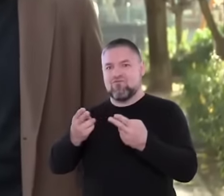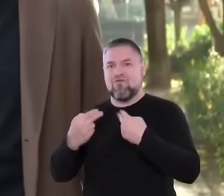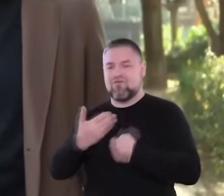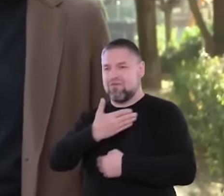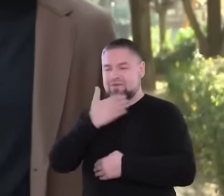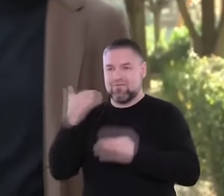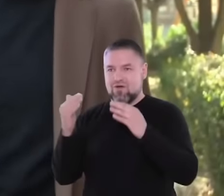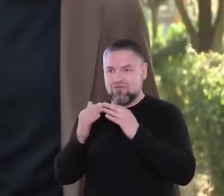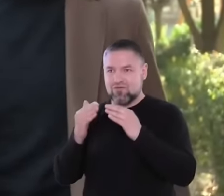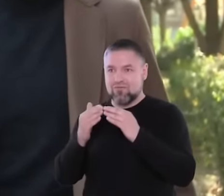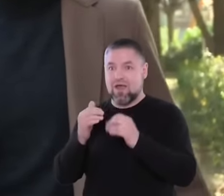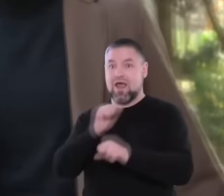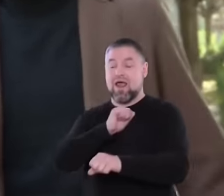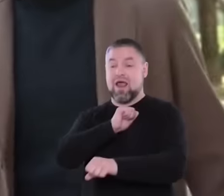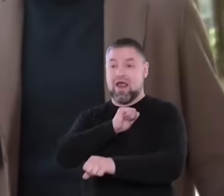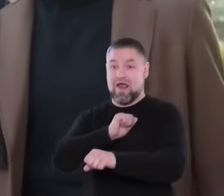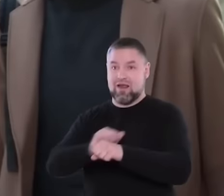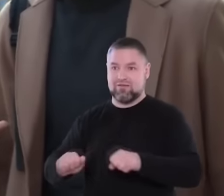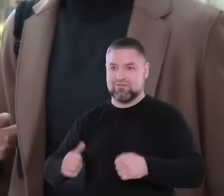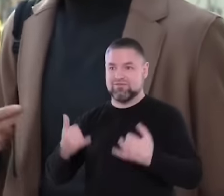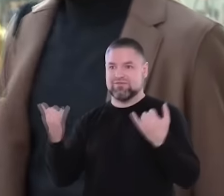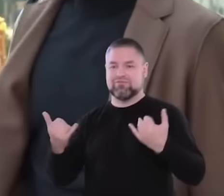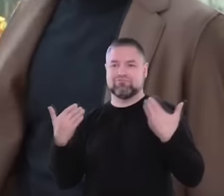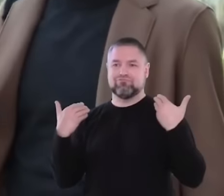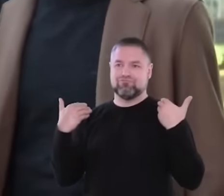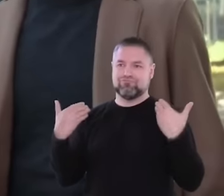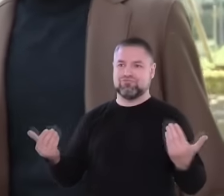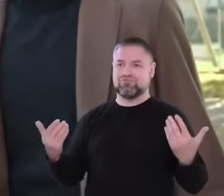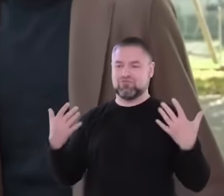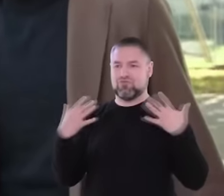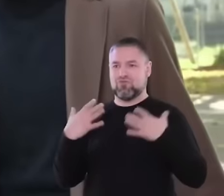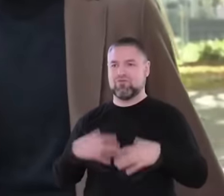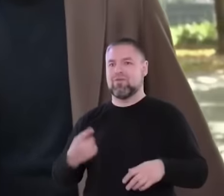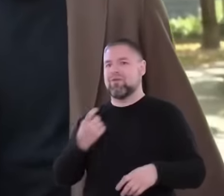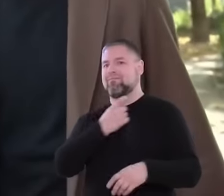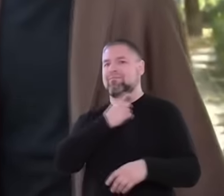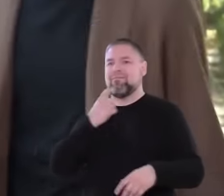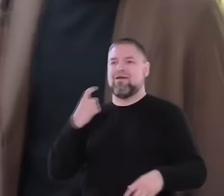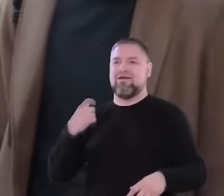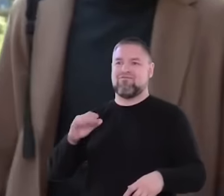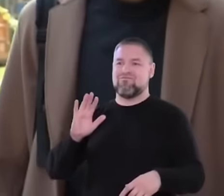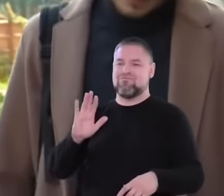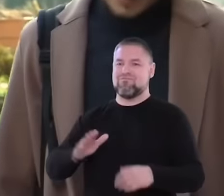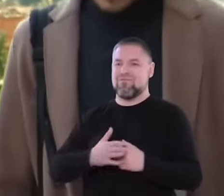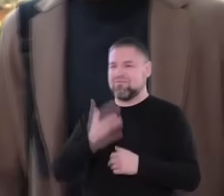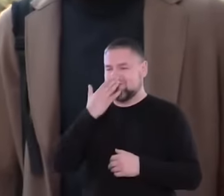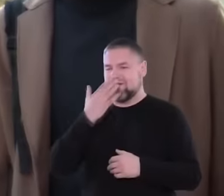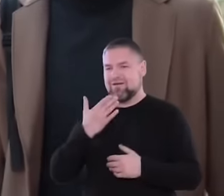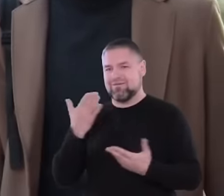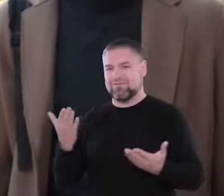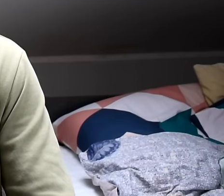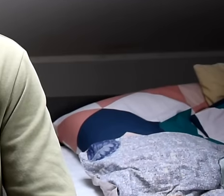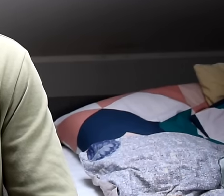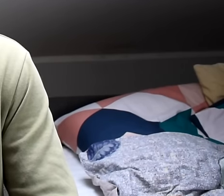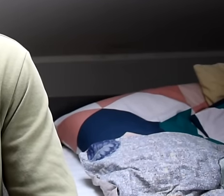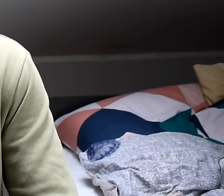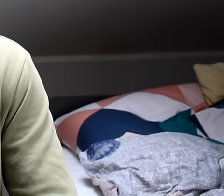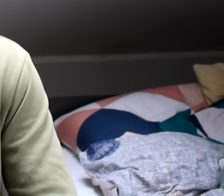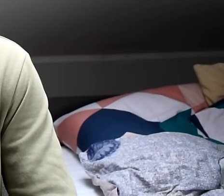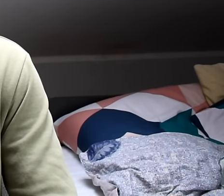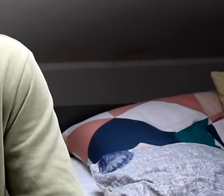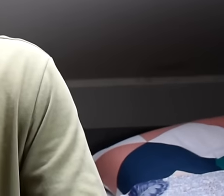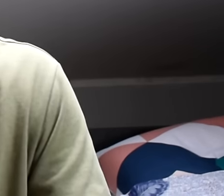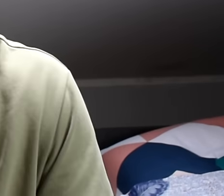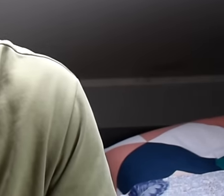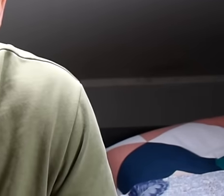przychodzisz. A jak już jesteś, to taki zawsze elegancko ubrany, perfumy używasz. No to przecież nie dla kolegów. A skąd wiesz, że nie